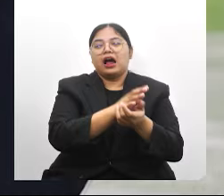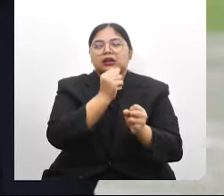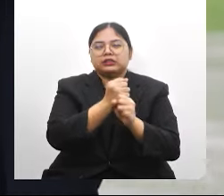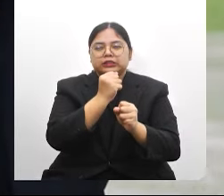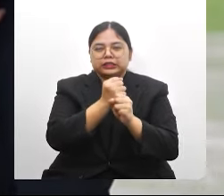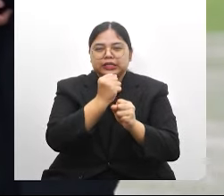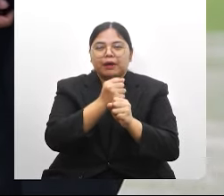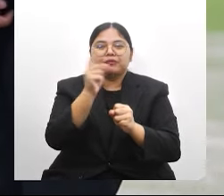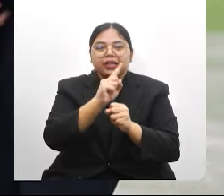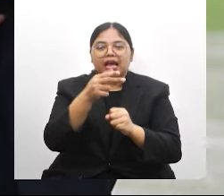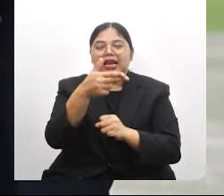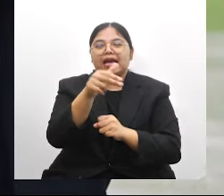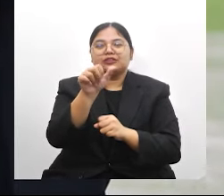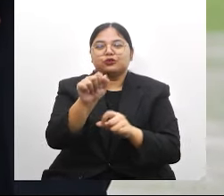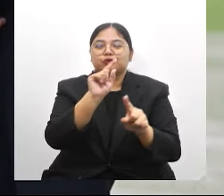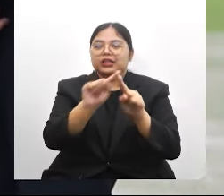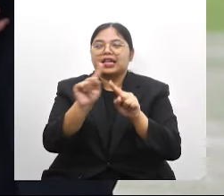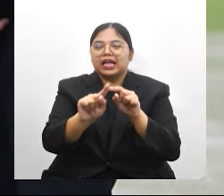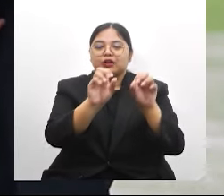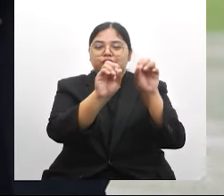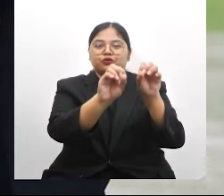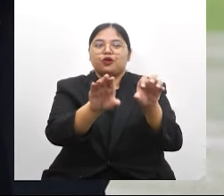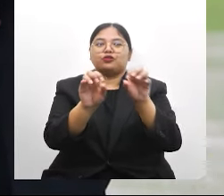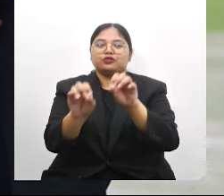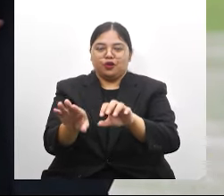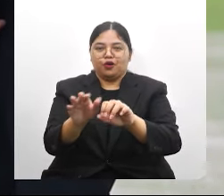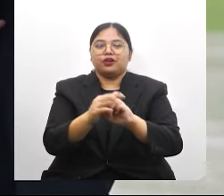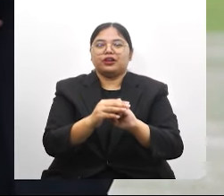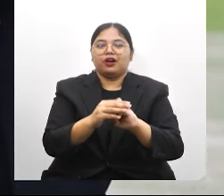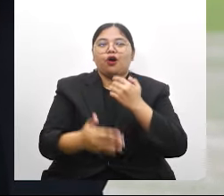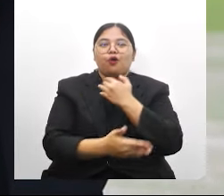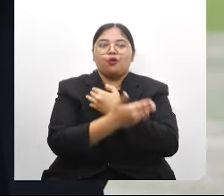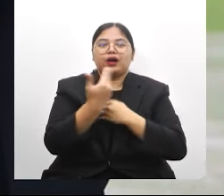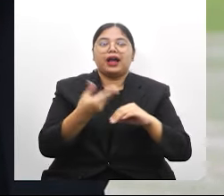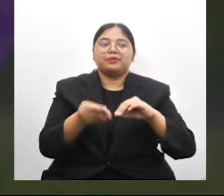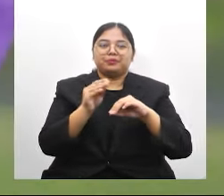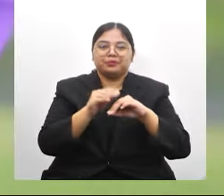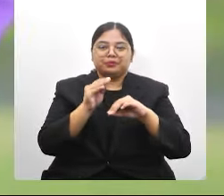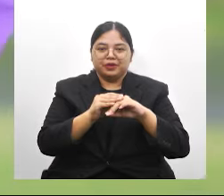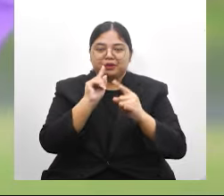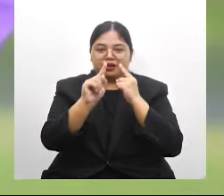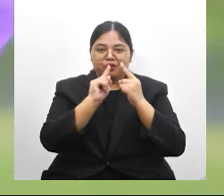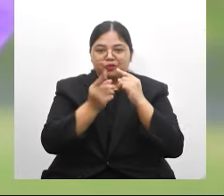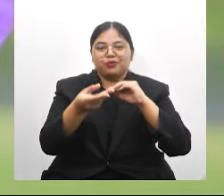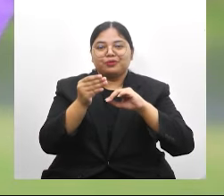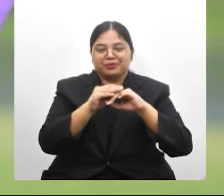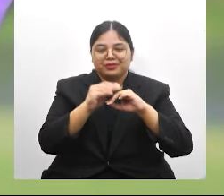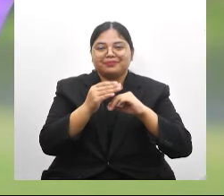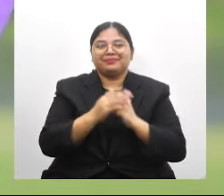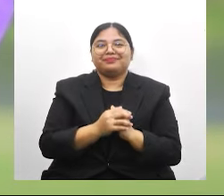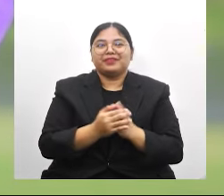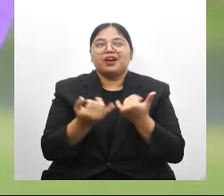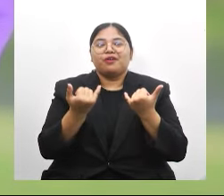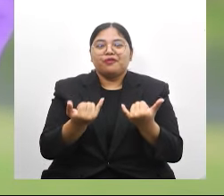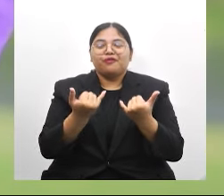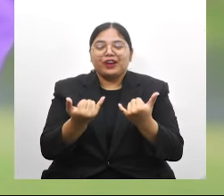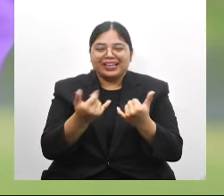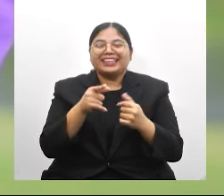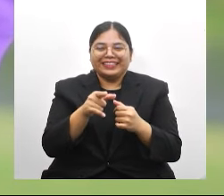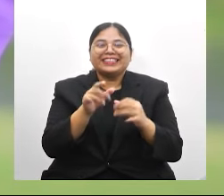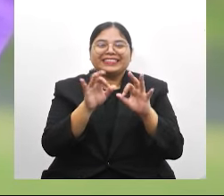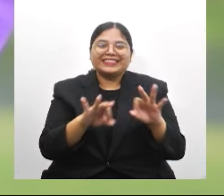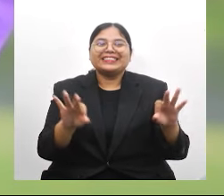คะสอนหลักสูตรเหล่านี้นะคะให้กับน้องๆได้มีโอกาสเพิ่มมากขึ้นแล้วก็ได้คุยกับน้องๆมากขึ้นทุกท่านคะและนี่แหละค่ะก็คือผลผลิตทางการศึกษา